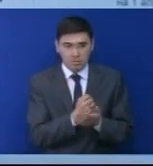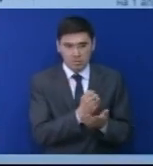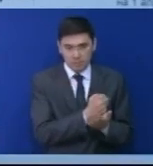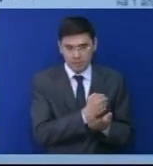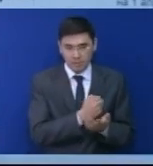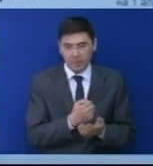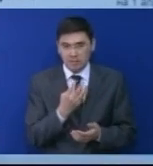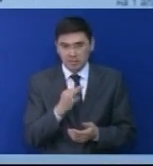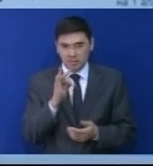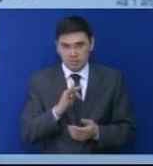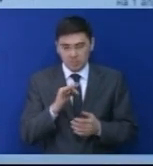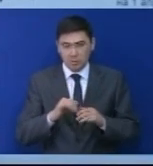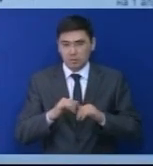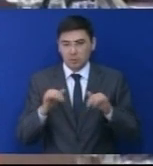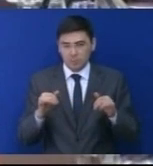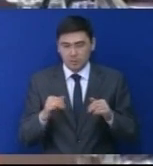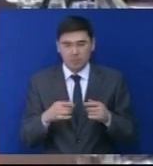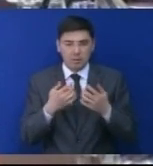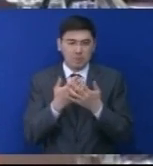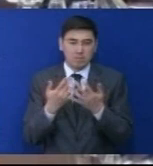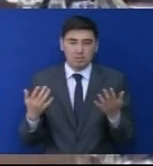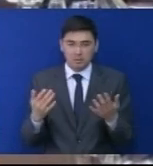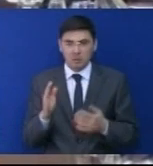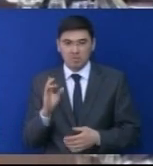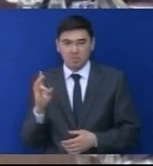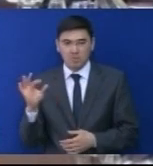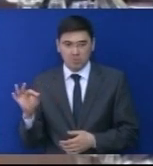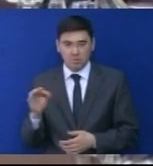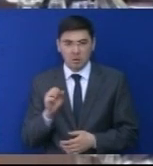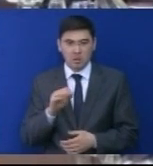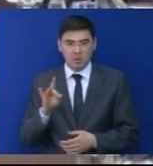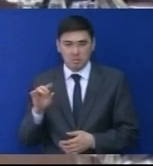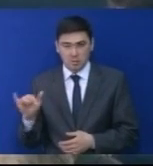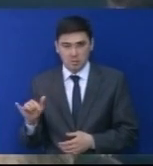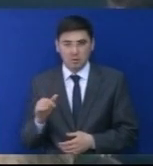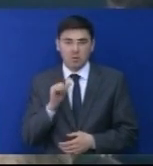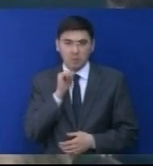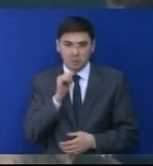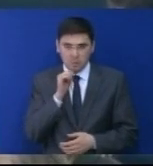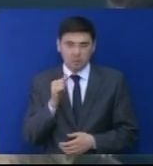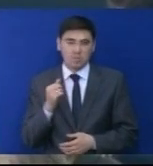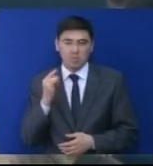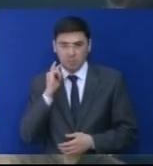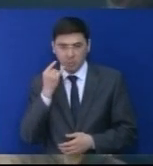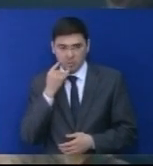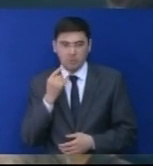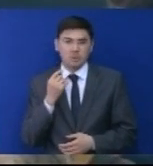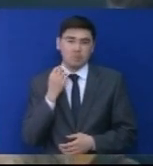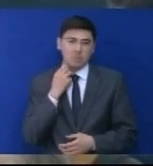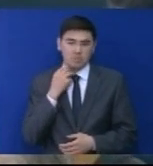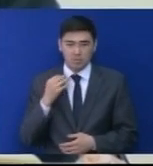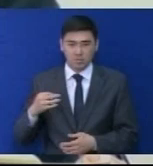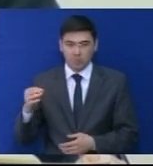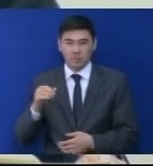өнім 4%-ға тақау өскен. Сан сала бойынша Шығыс Қазақстан, Атырау, Қостанай, Павлодар және Қызылорда облыстары алда келеді.